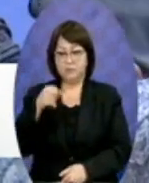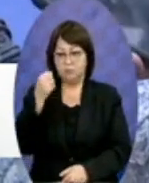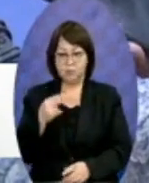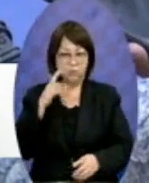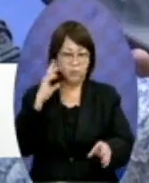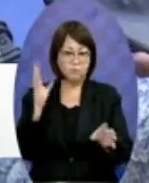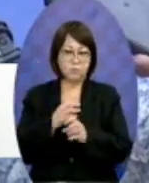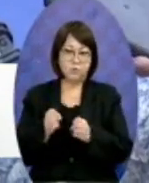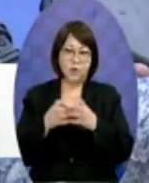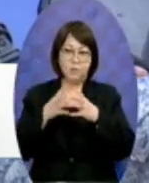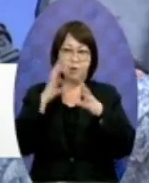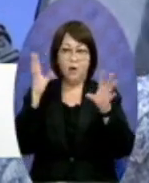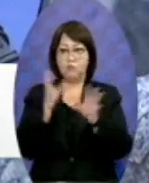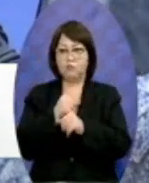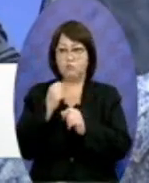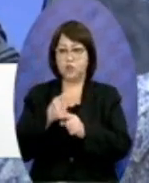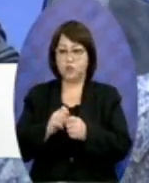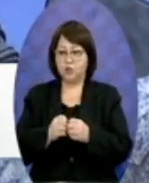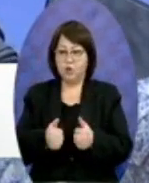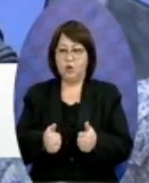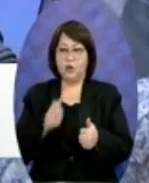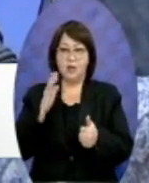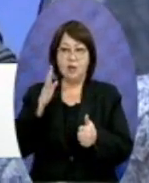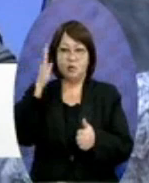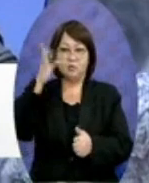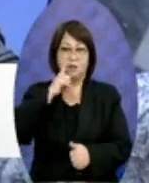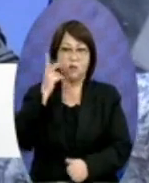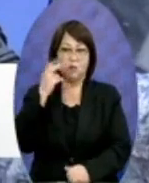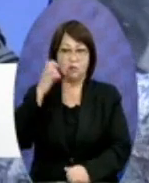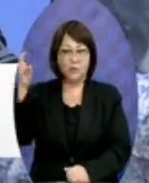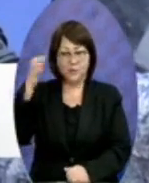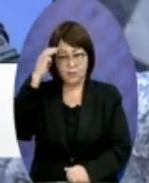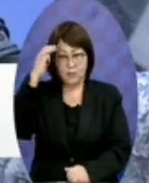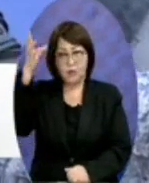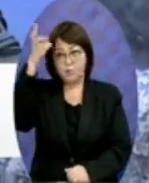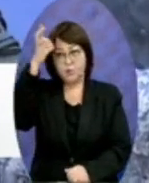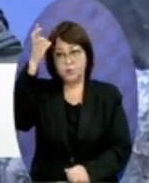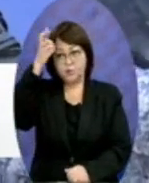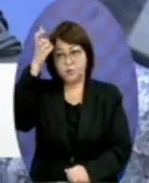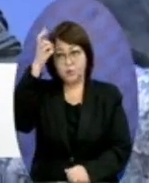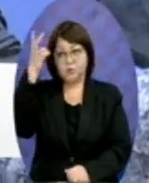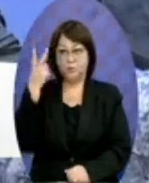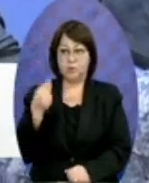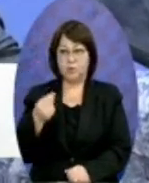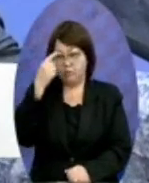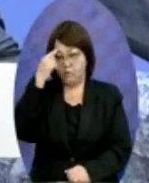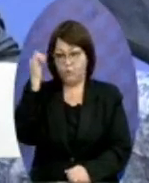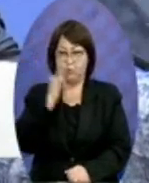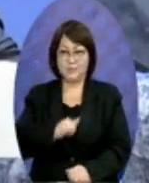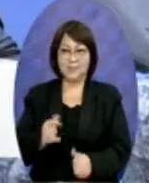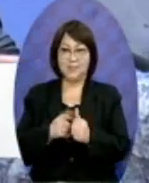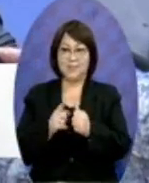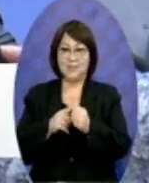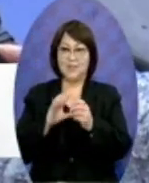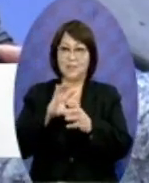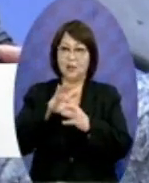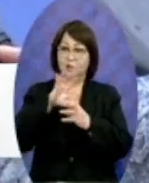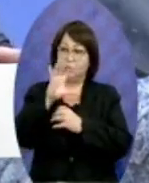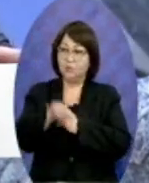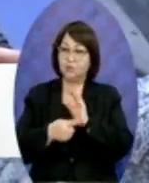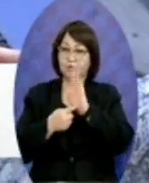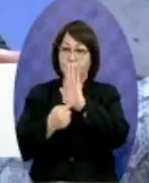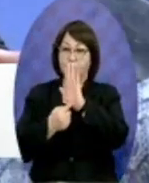байгуулалтыг хийгээд авал манай ирээдүйн хойч үе бол мэдлэгтэй, босролттой, үнэхээр Монголын нэрийг дэлхийд дуурсгах ийм